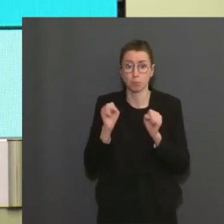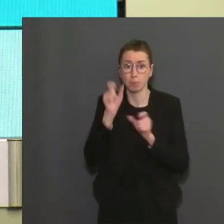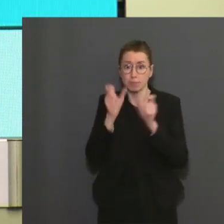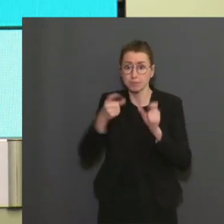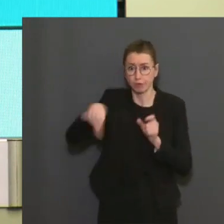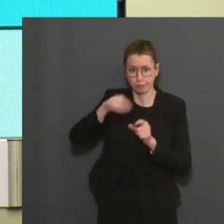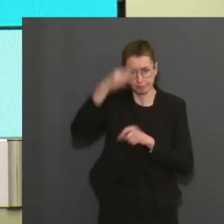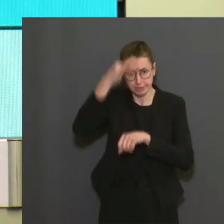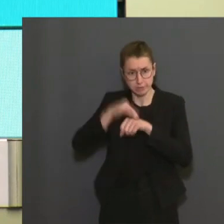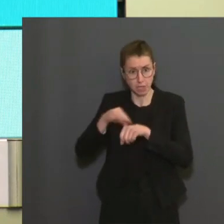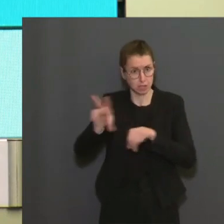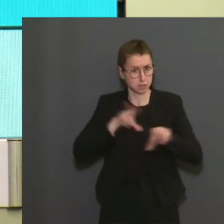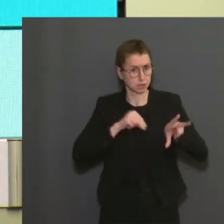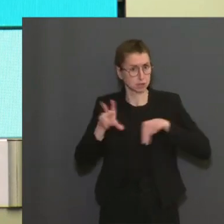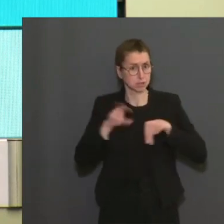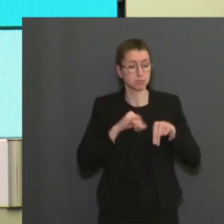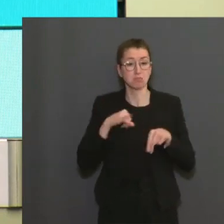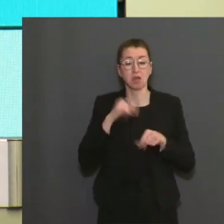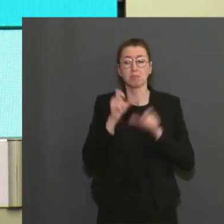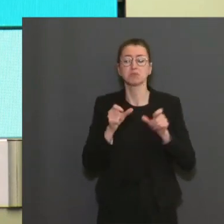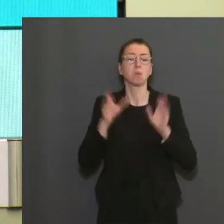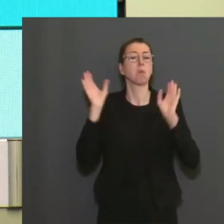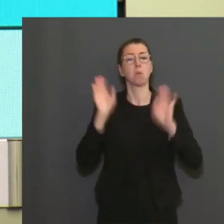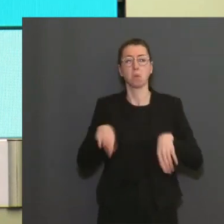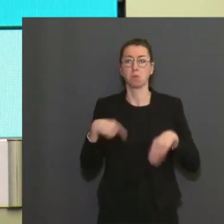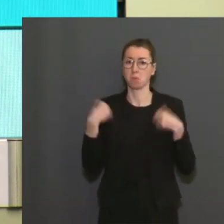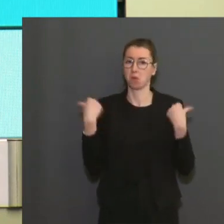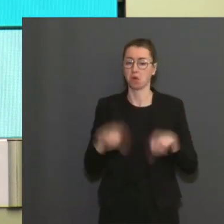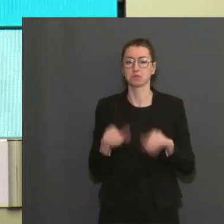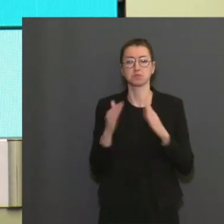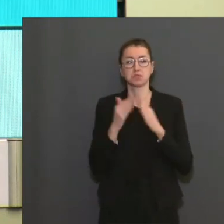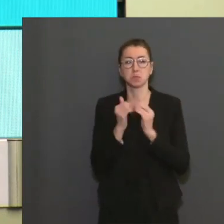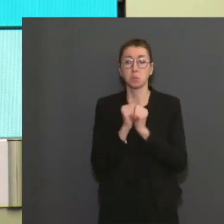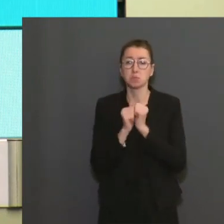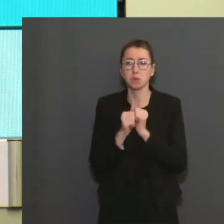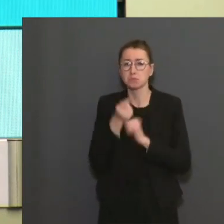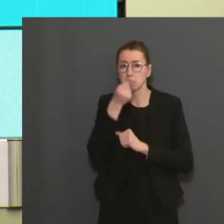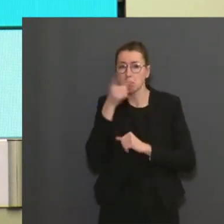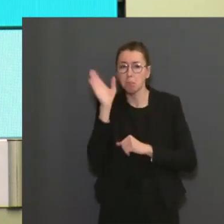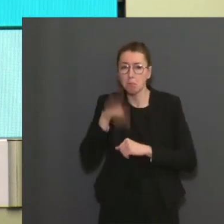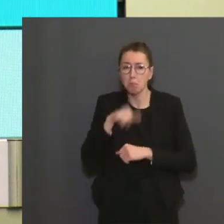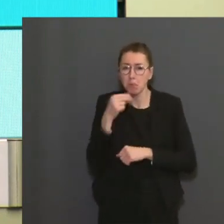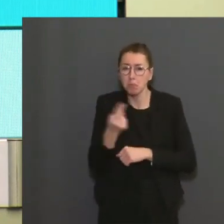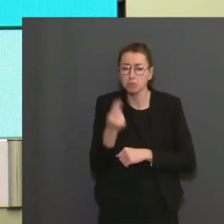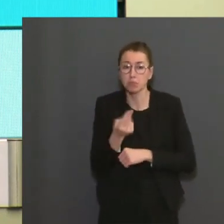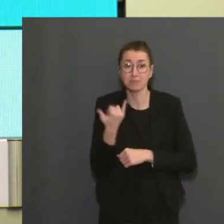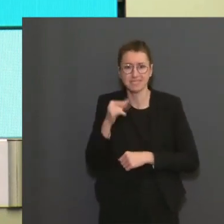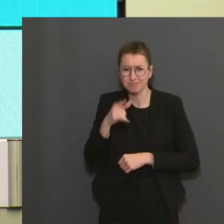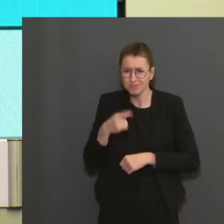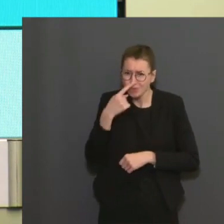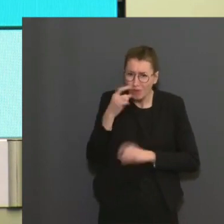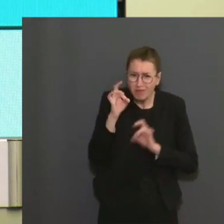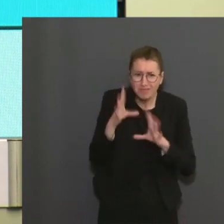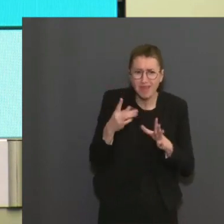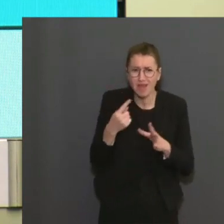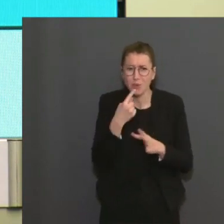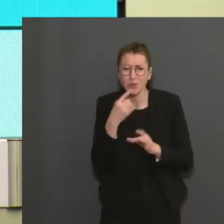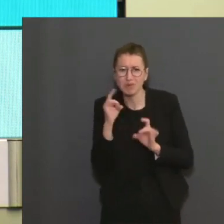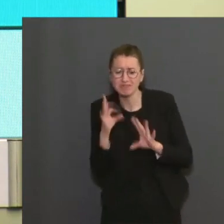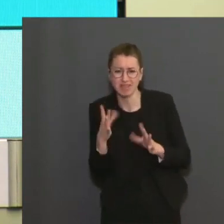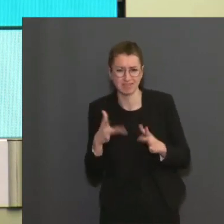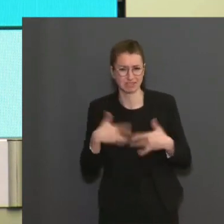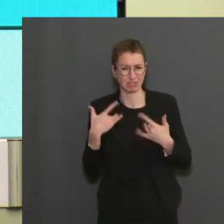pas se faire tester alors qu'ils ont des troubles du goût, de l'odorat, alors qu'ils ont un syndrome grippal, en disant que il